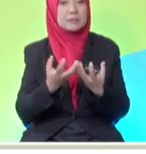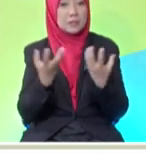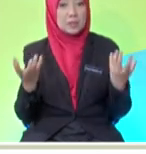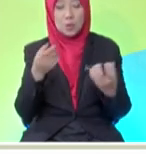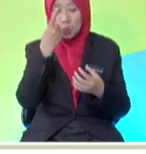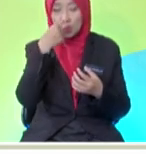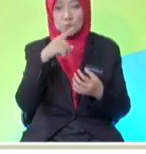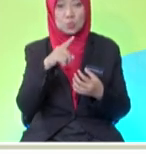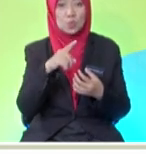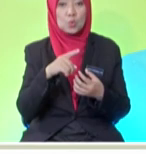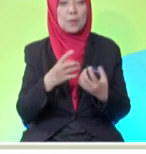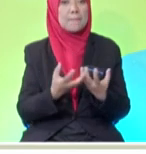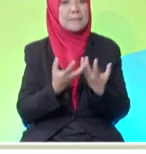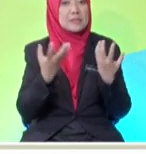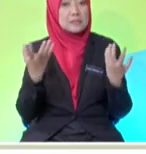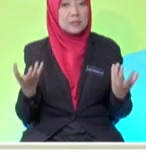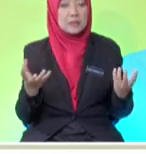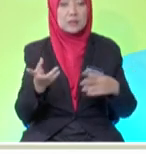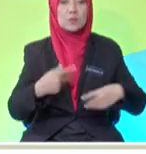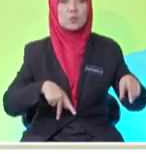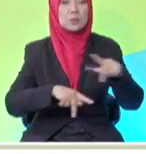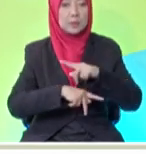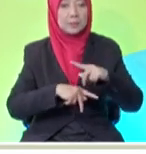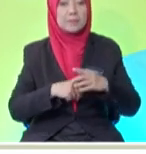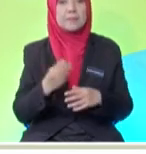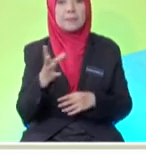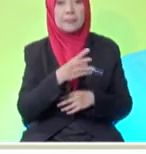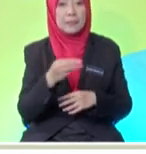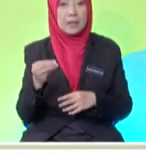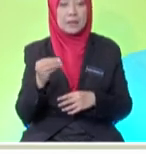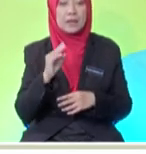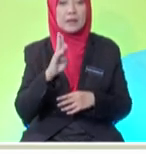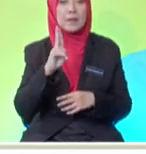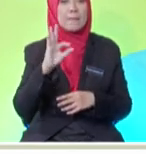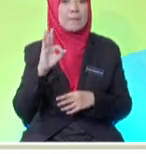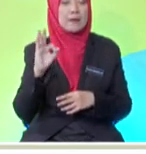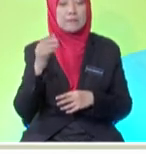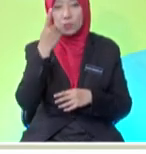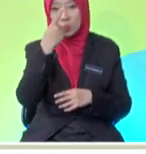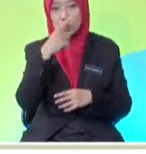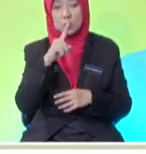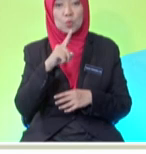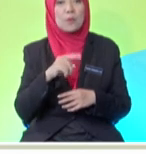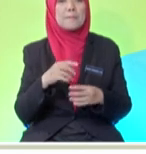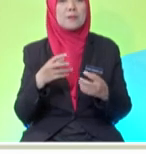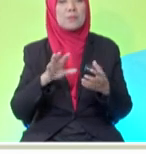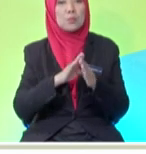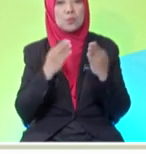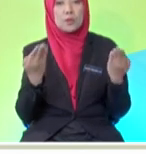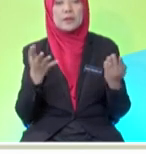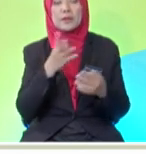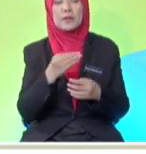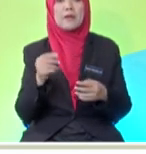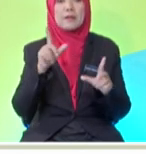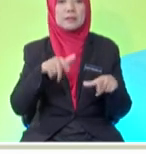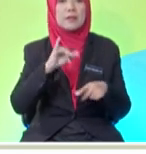untuk memisahkan kota engkol dan yang keempat print compresso digunakan untuk Menanggal dan memasang injak